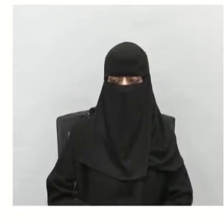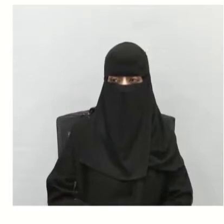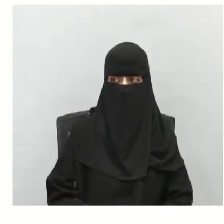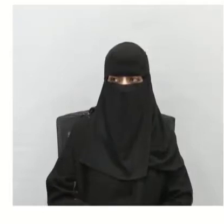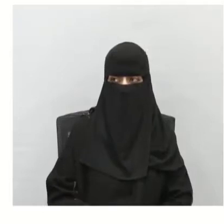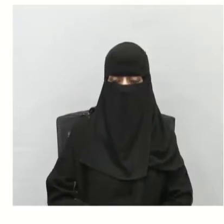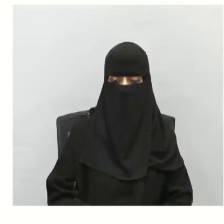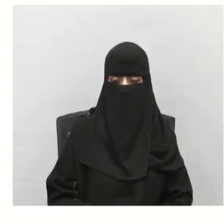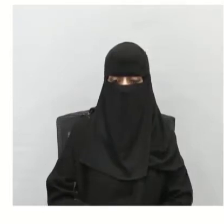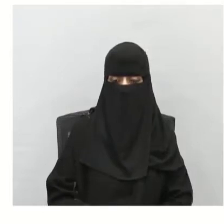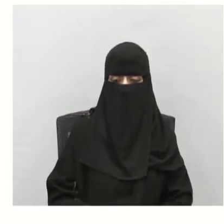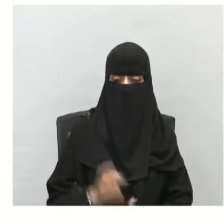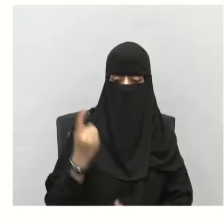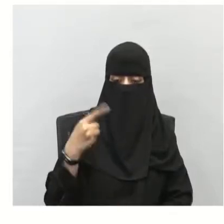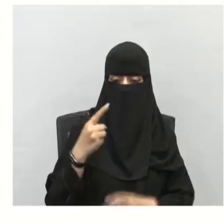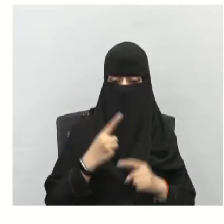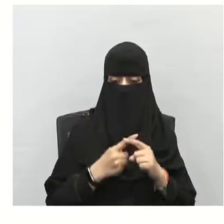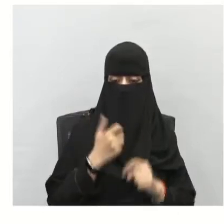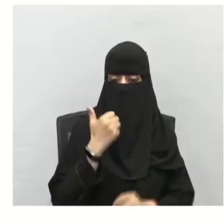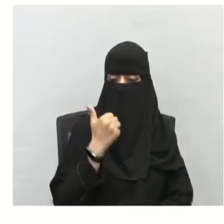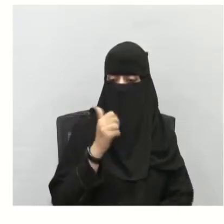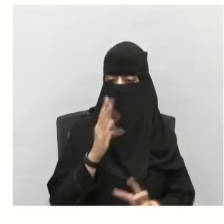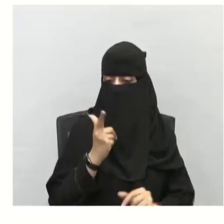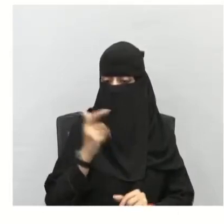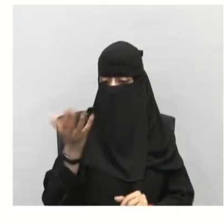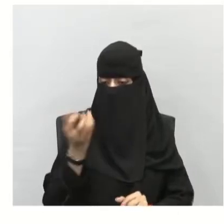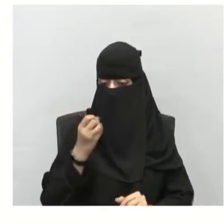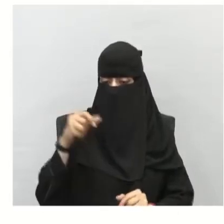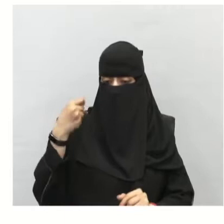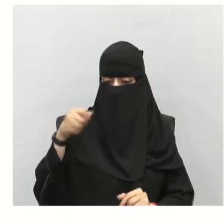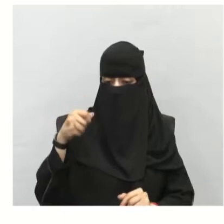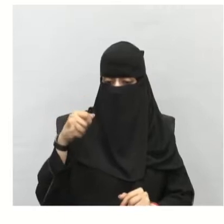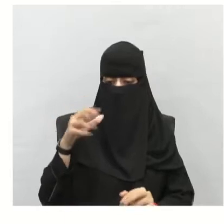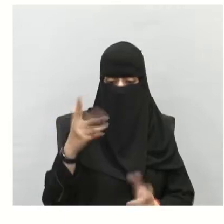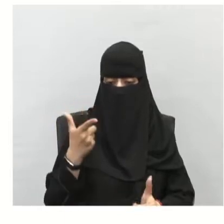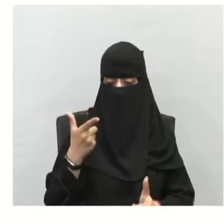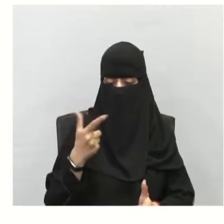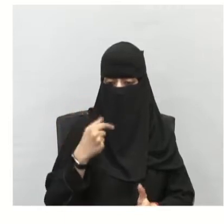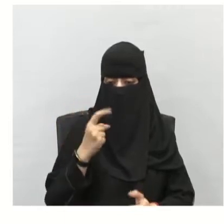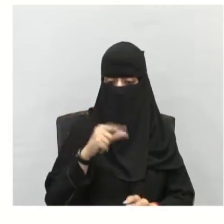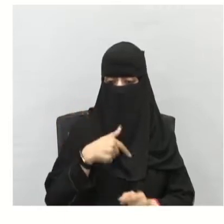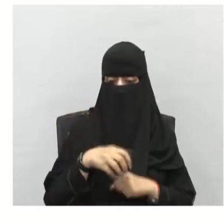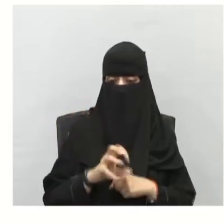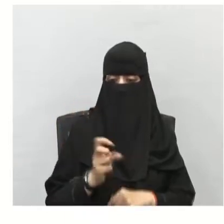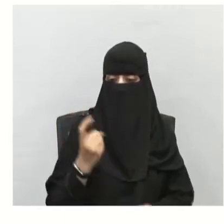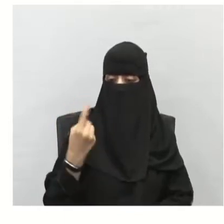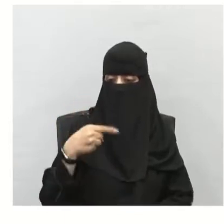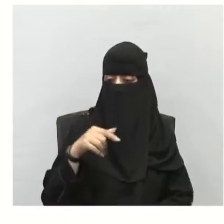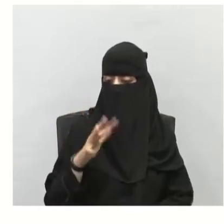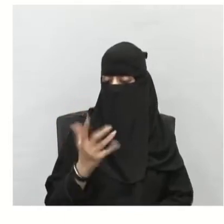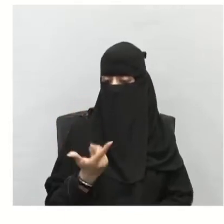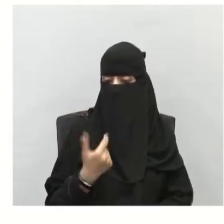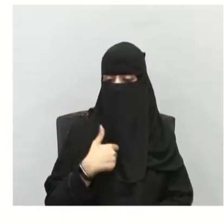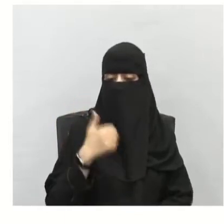يلا هنا 10 ضرب 6 كم أحتاج ورقة نقدية من فئة العشرة؟ كم أحتاج؟ ها أحسنتم،